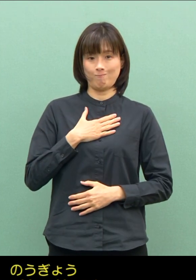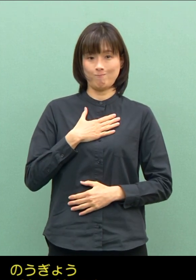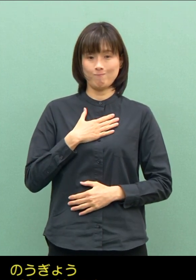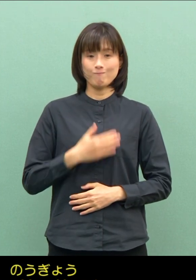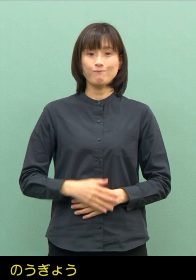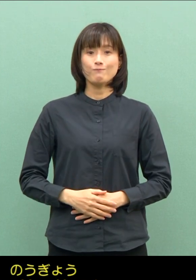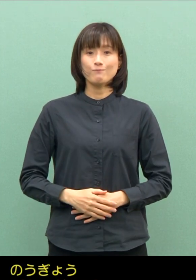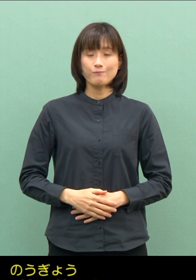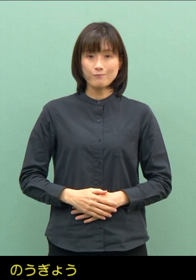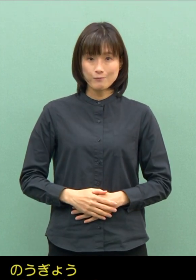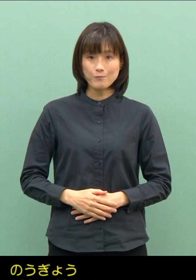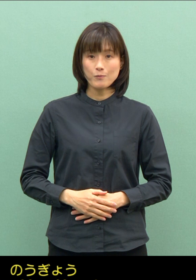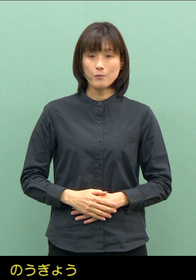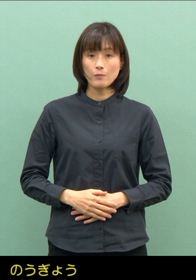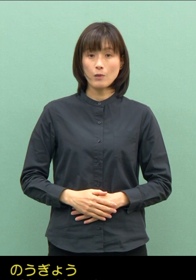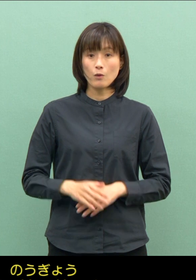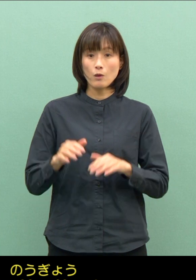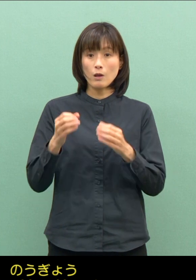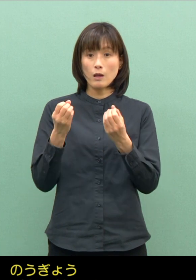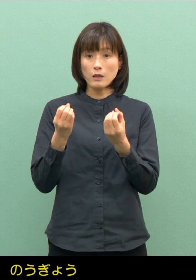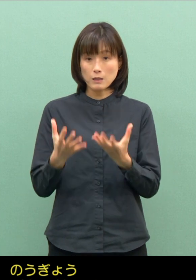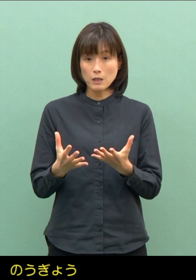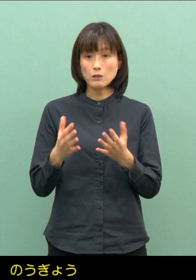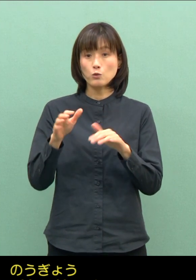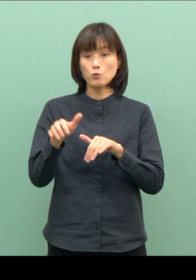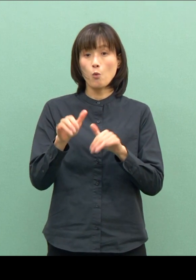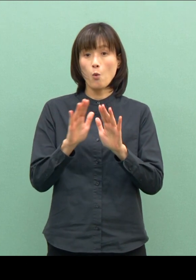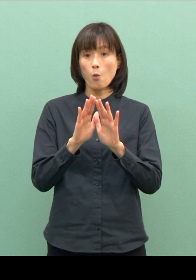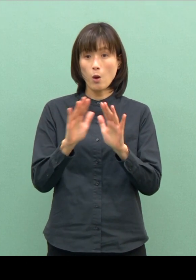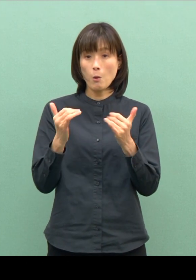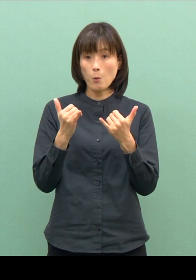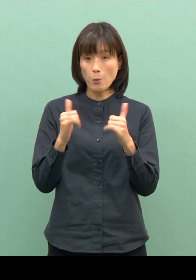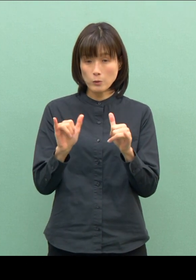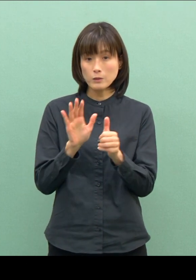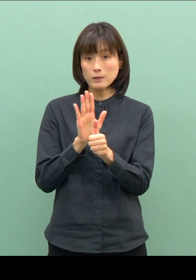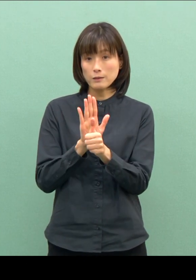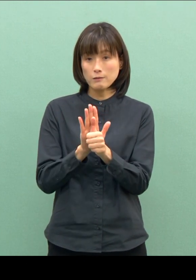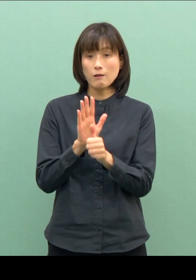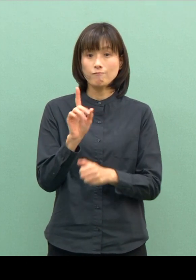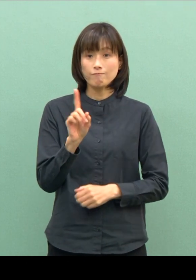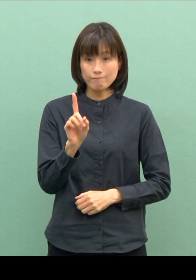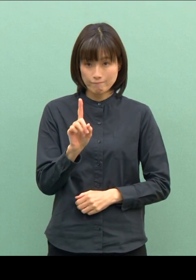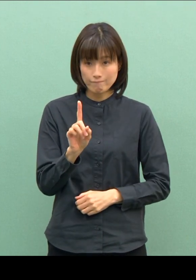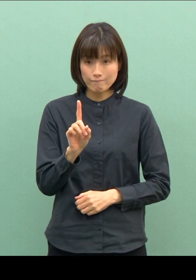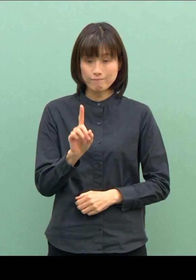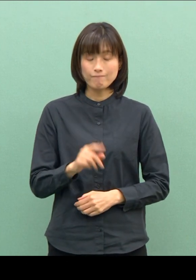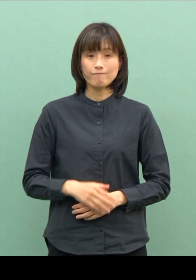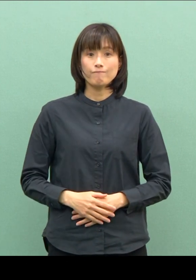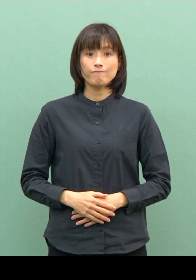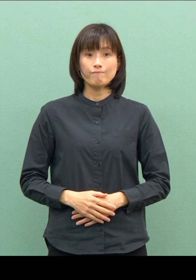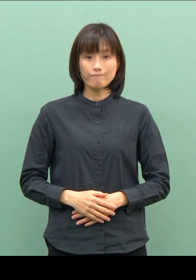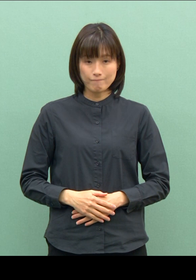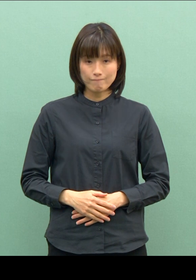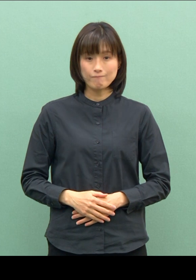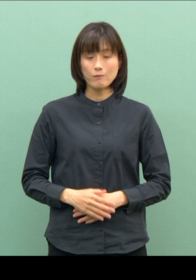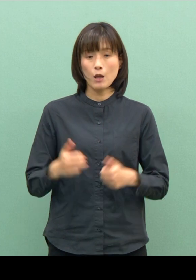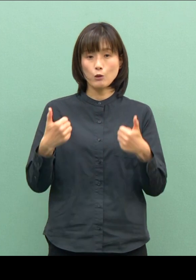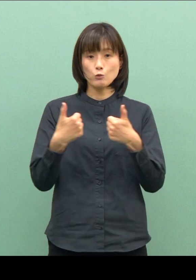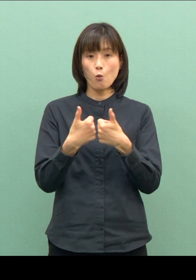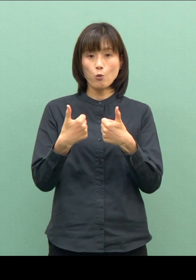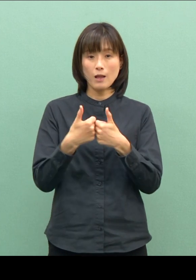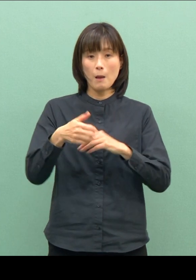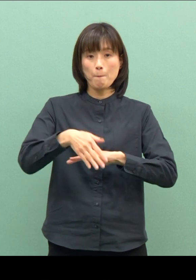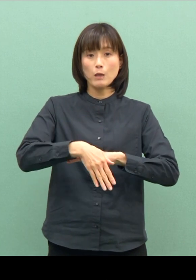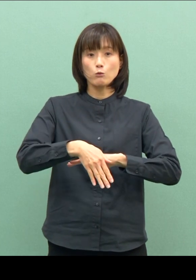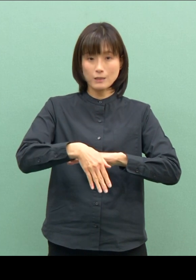県では新しく農業を始める方に対してどのような支援を行っていますか？ はい、相談窓